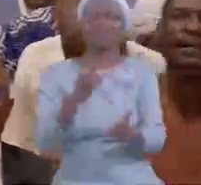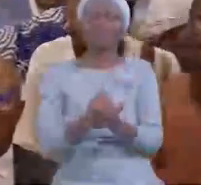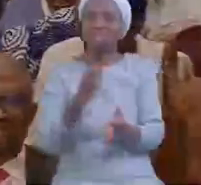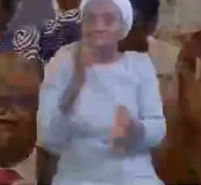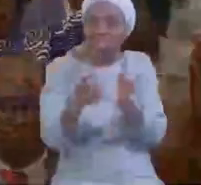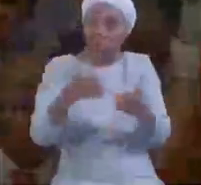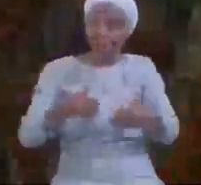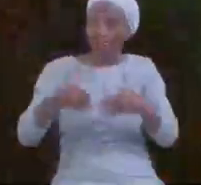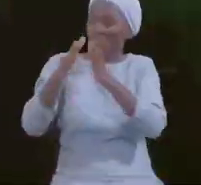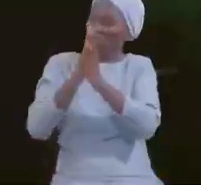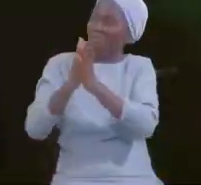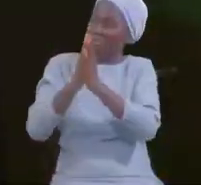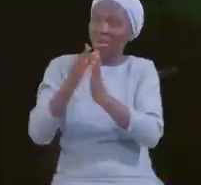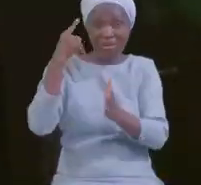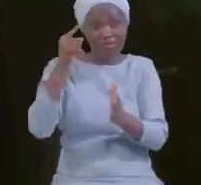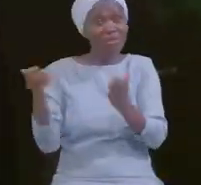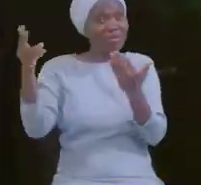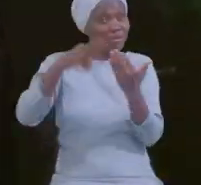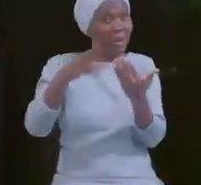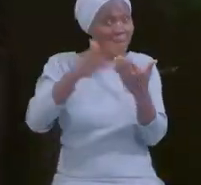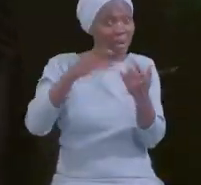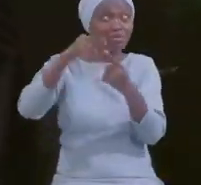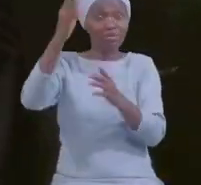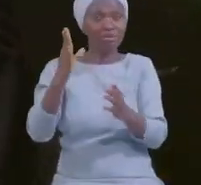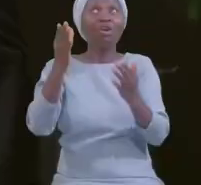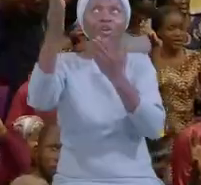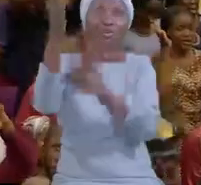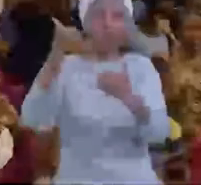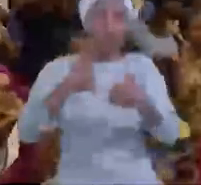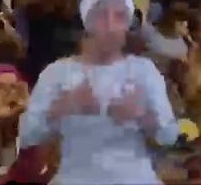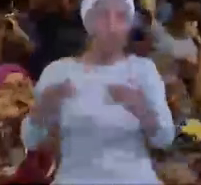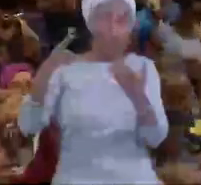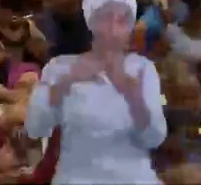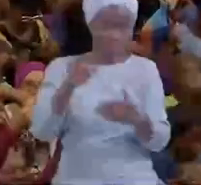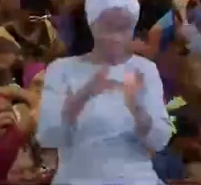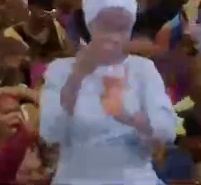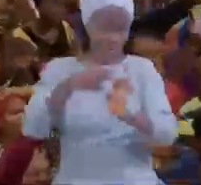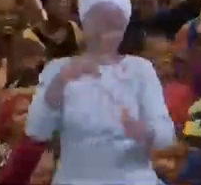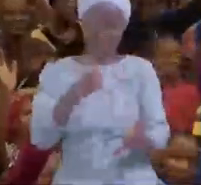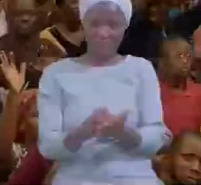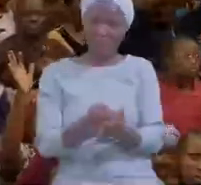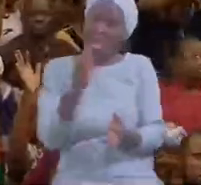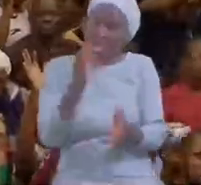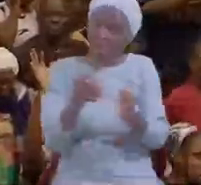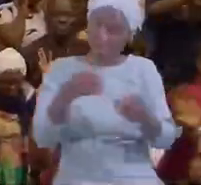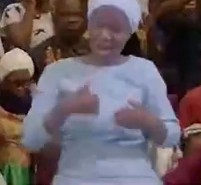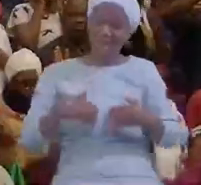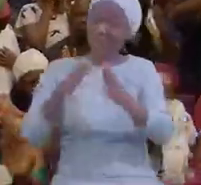restauration, le Seigneur vous a restauré. Si vous avez prié pour la victoire,